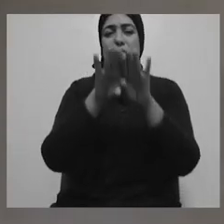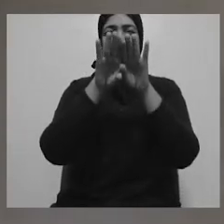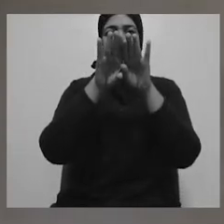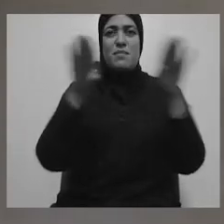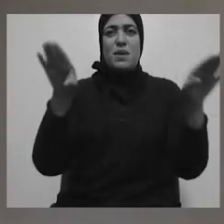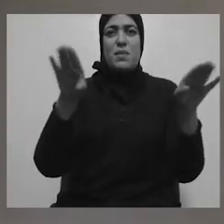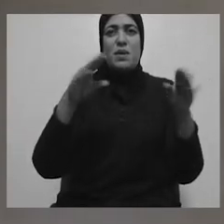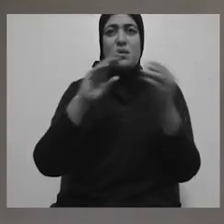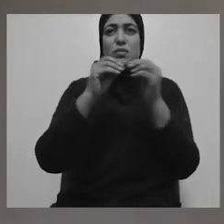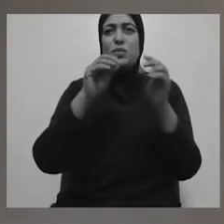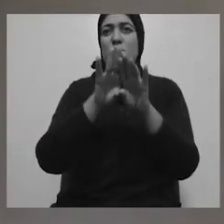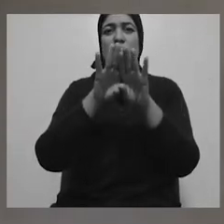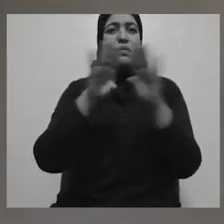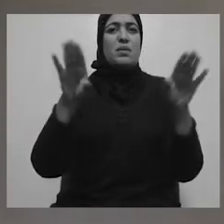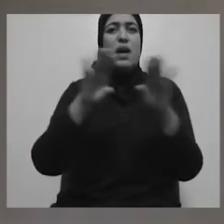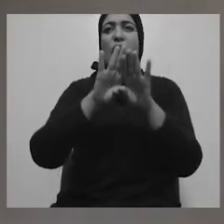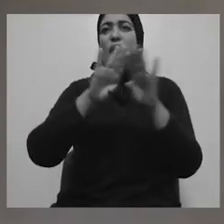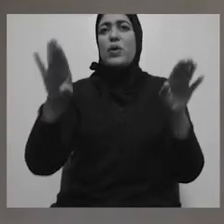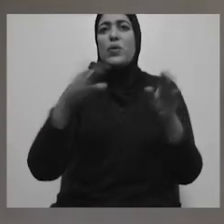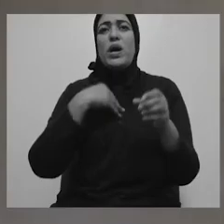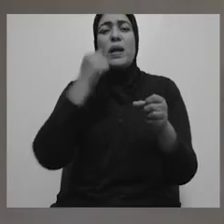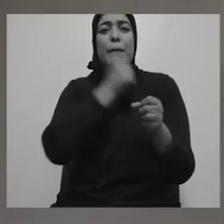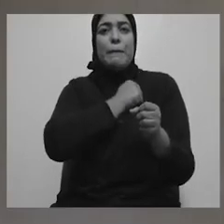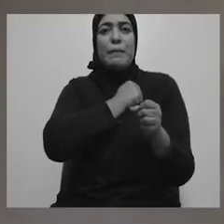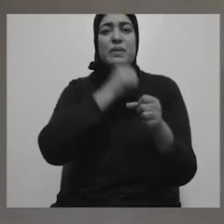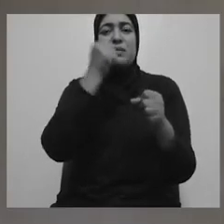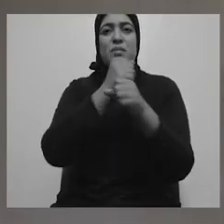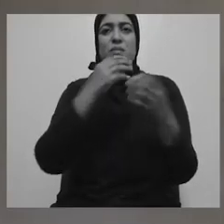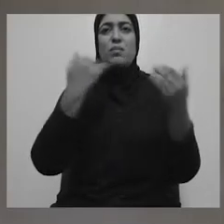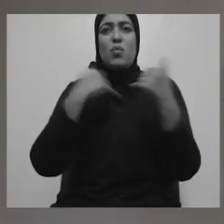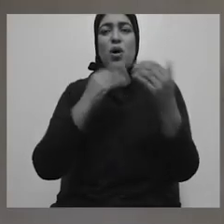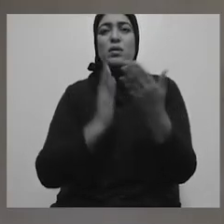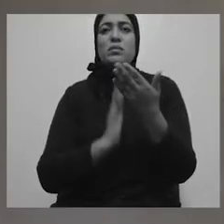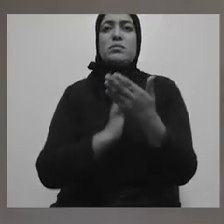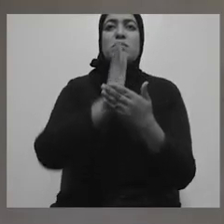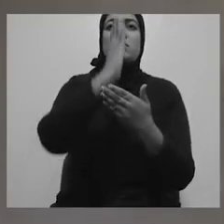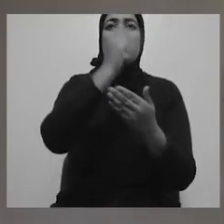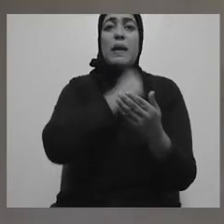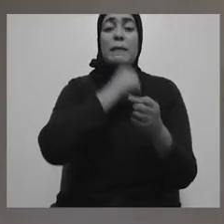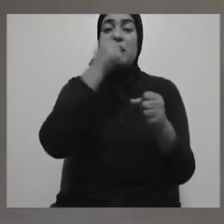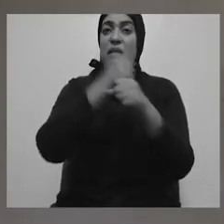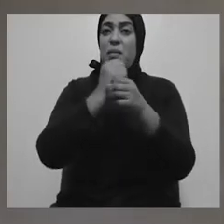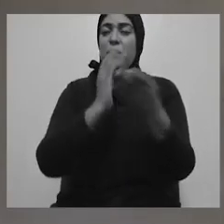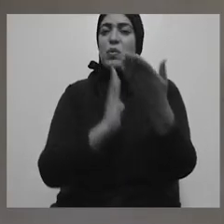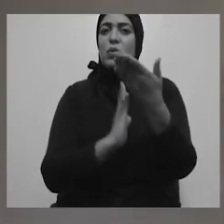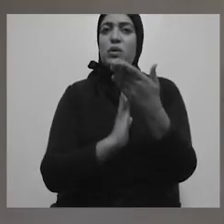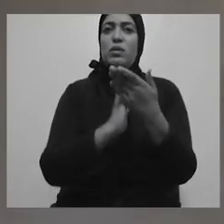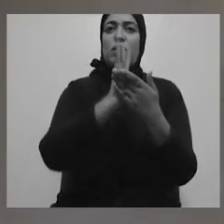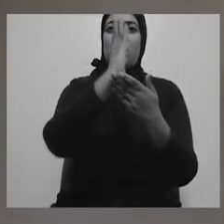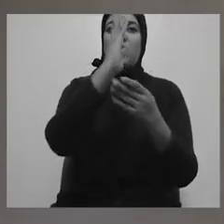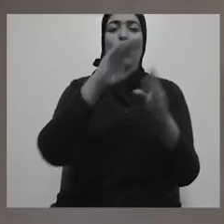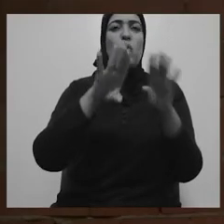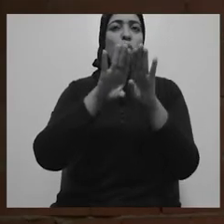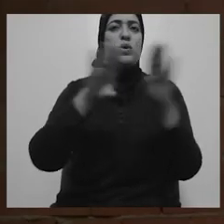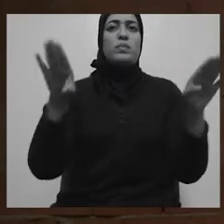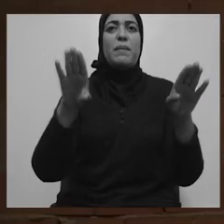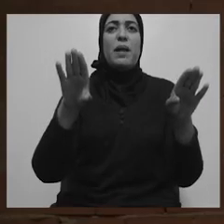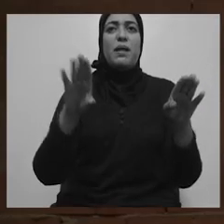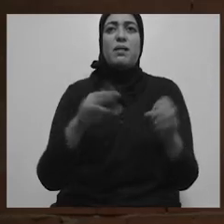si celle ci est plus